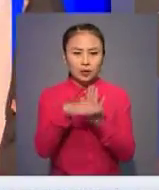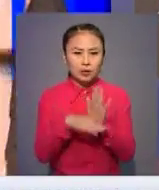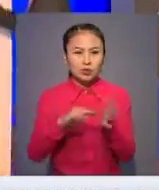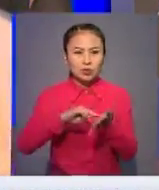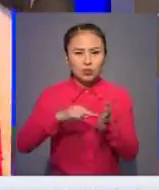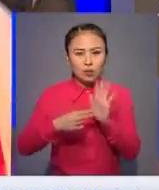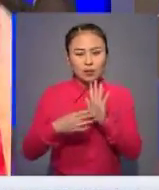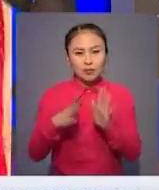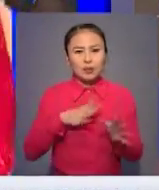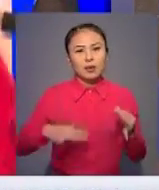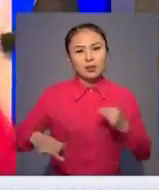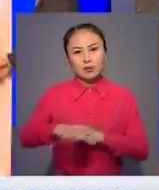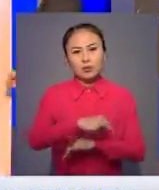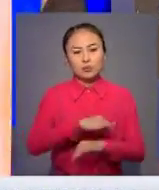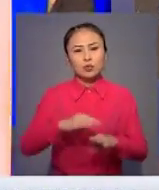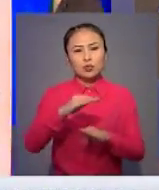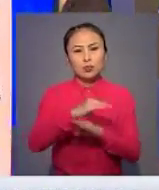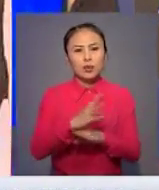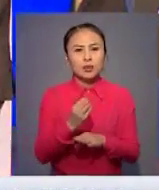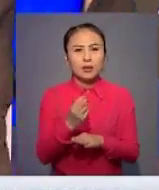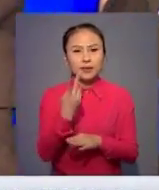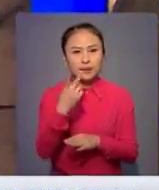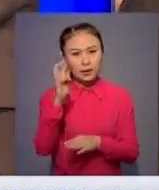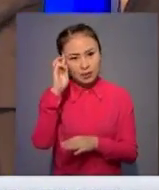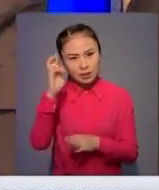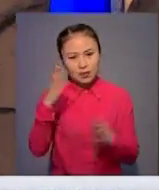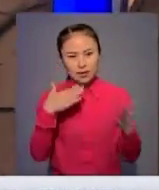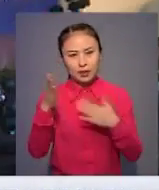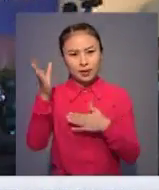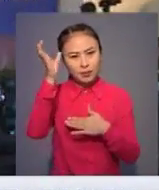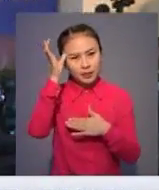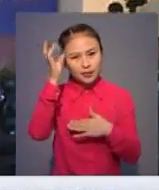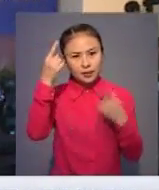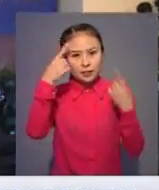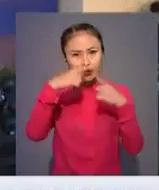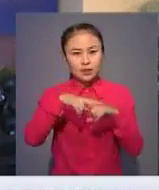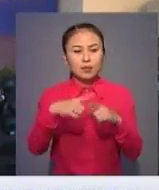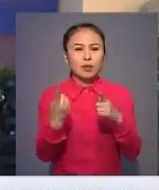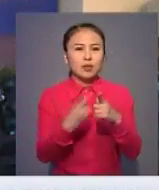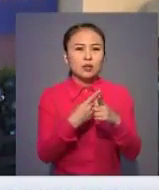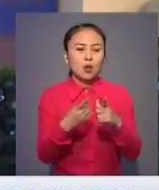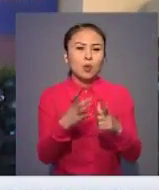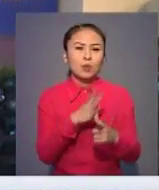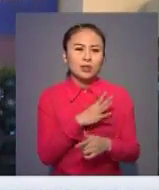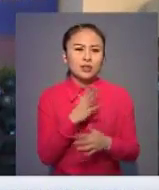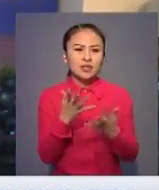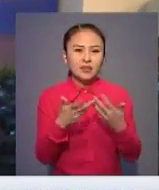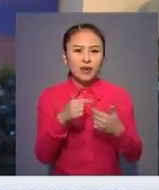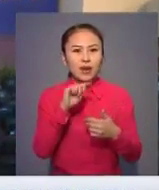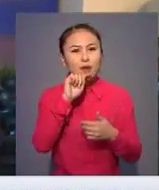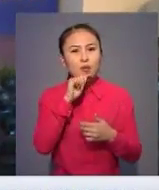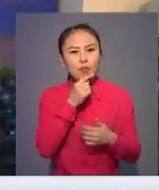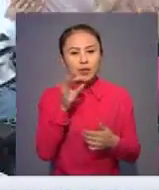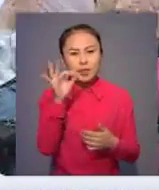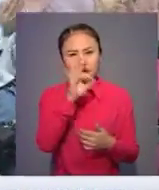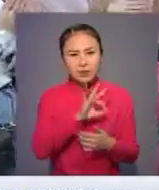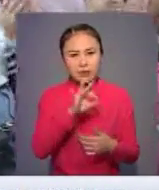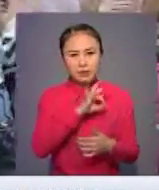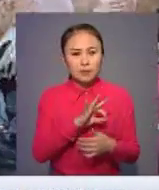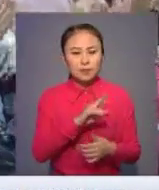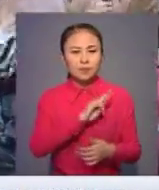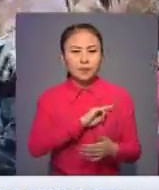нақты бағдарламалар жоспарлаумен айналысады. Сонымен қатар екі ел арасындағы ғылыми-техникалық ынтымақтастықты арттыру, цифрлы